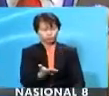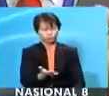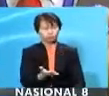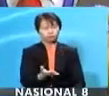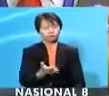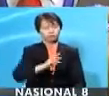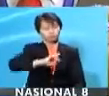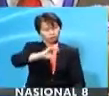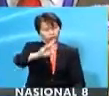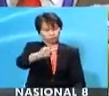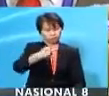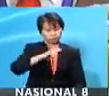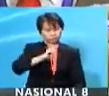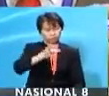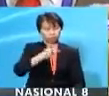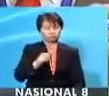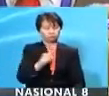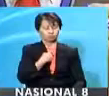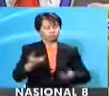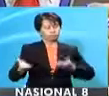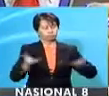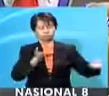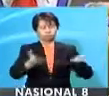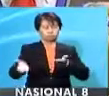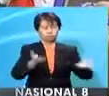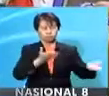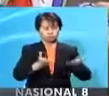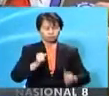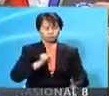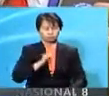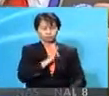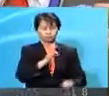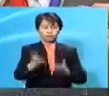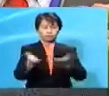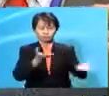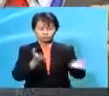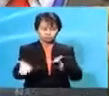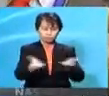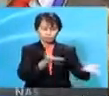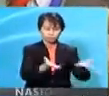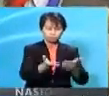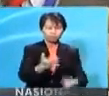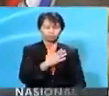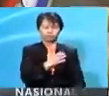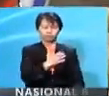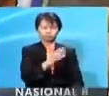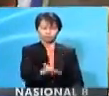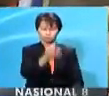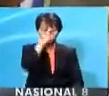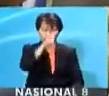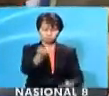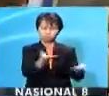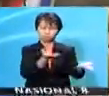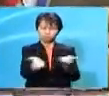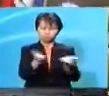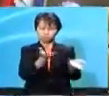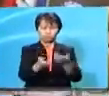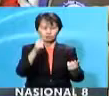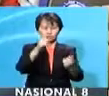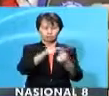kita, servis kaki tangan kita, komitmen untuk servis